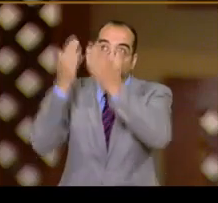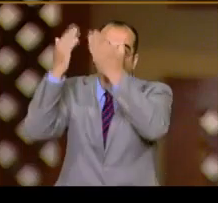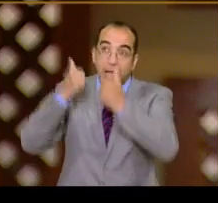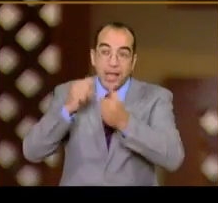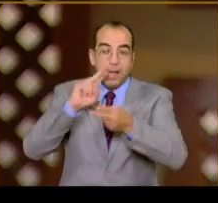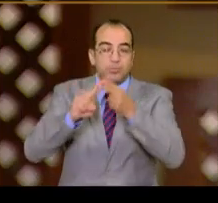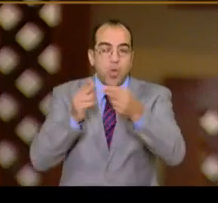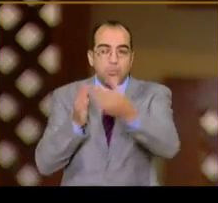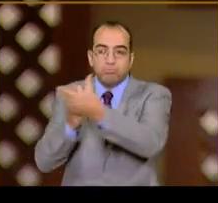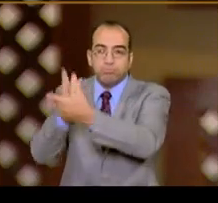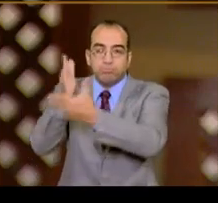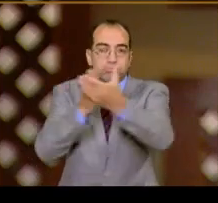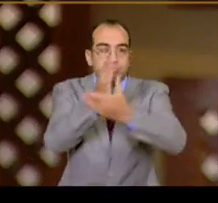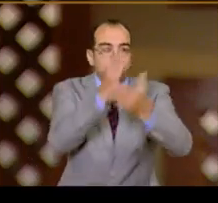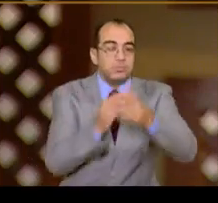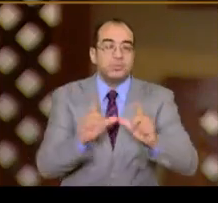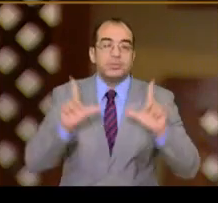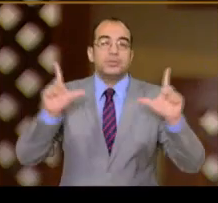تقضى